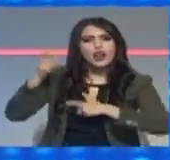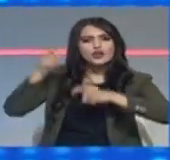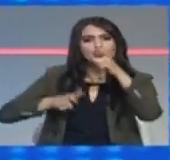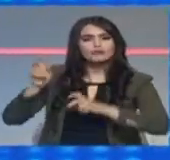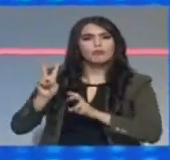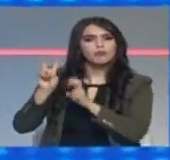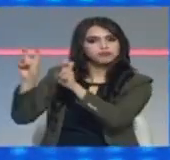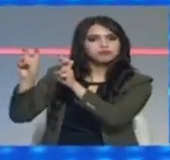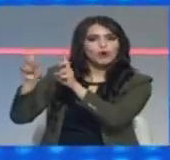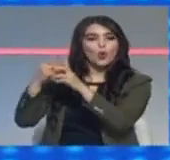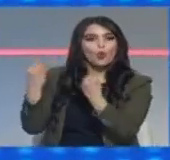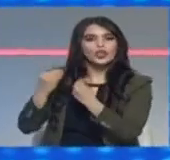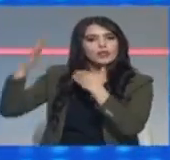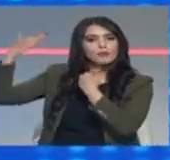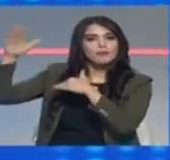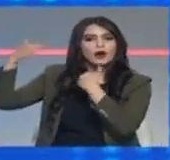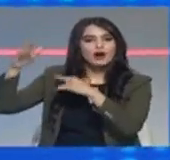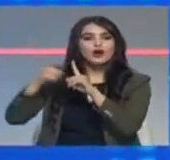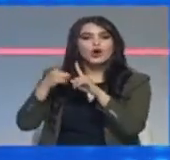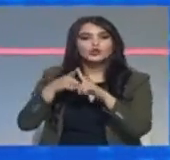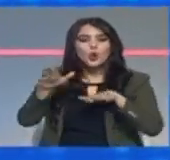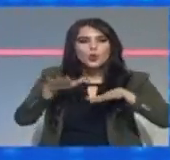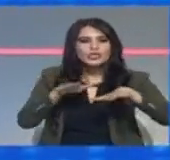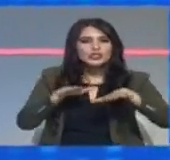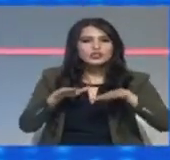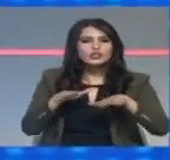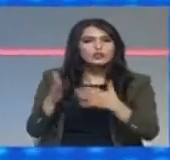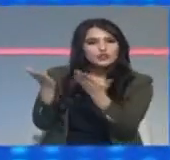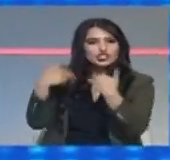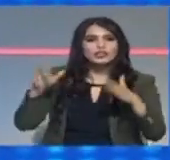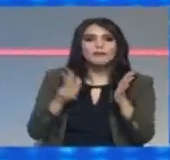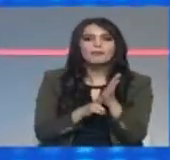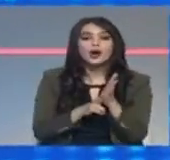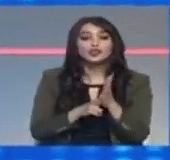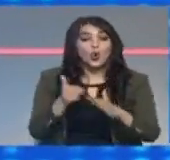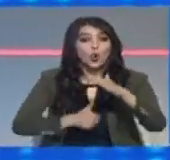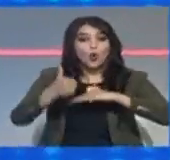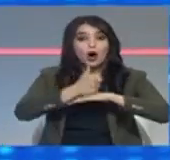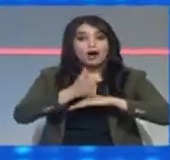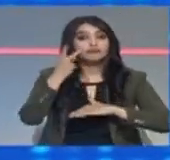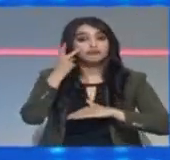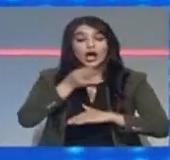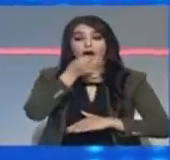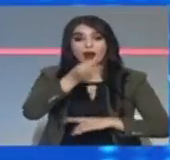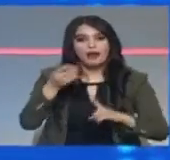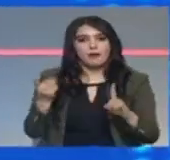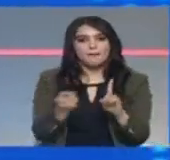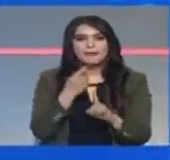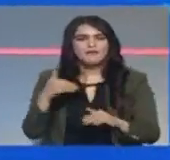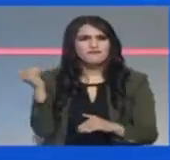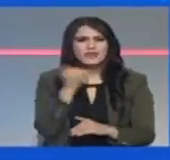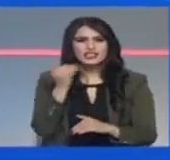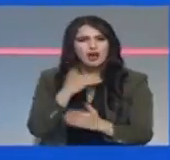خارج حدود الوطن والخطوات التي تم اتخاذها وشدد رئيس الدوله في هذا السياق على اهميه التسريع